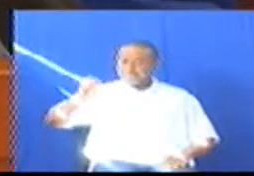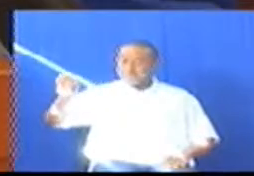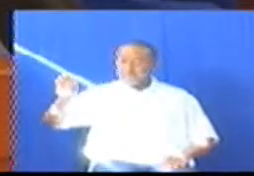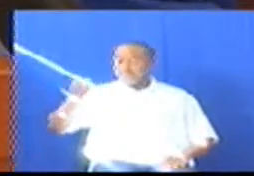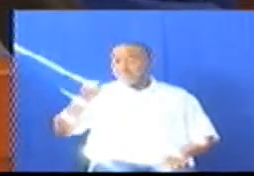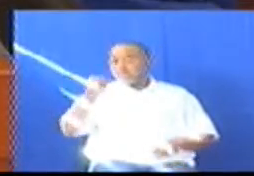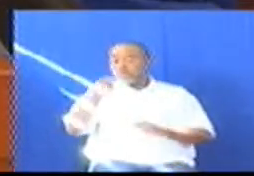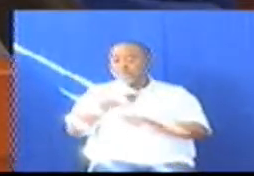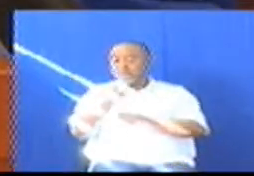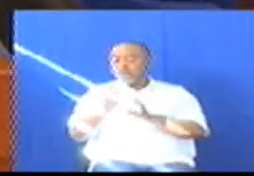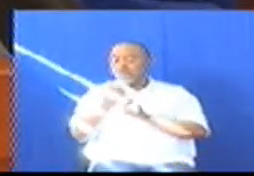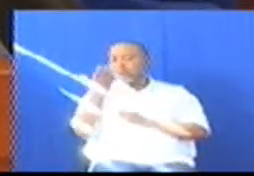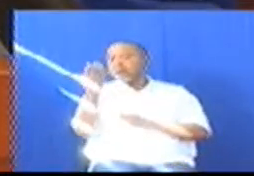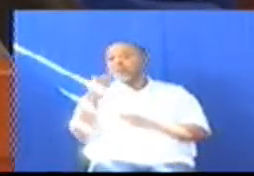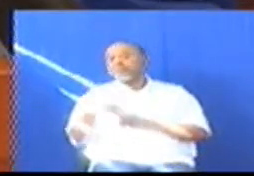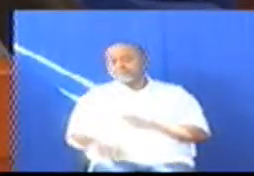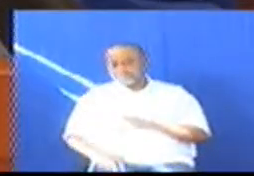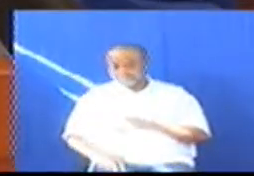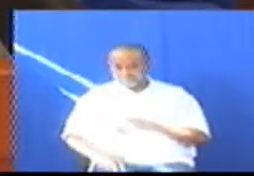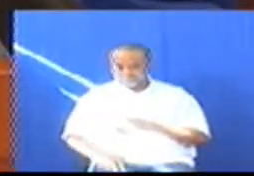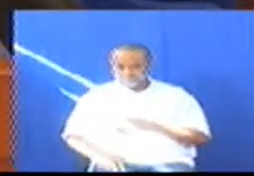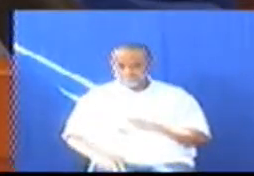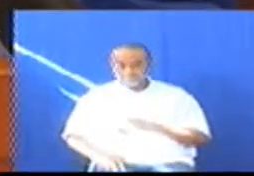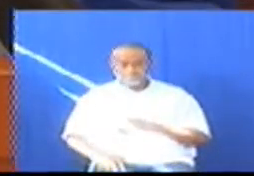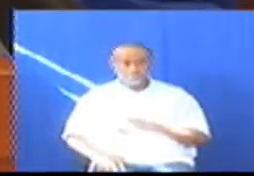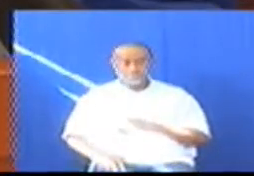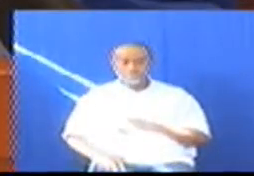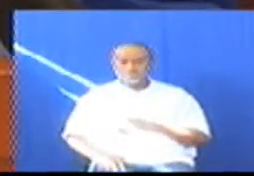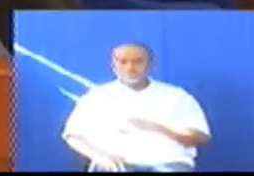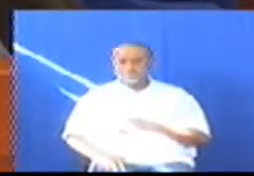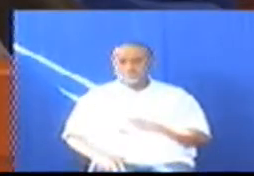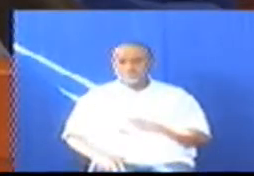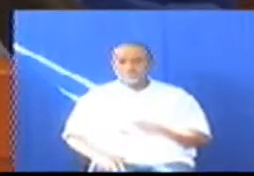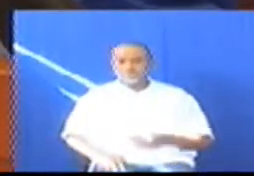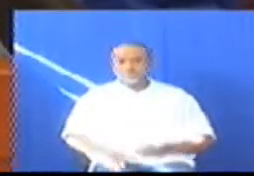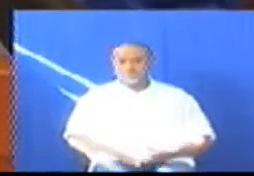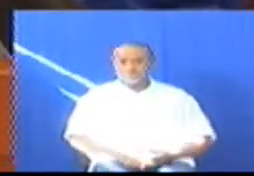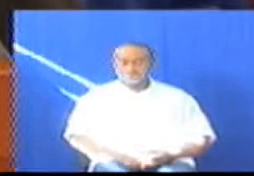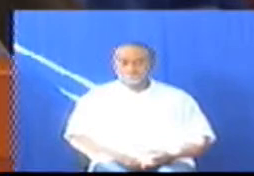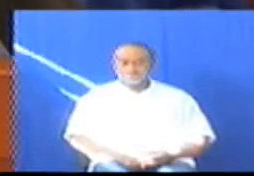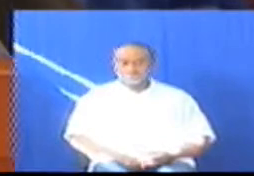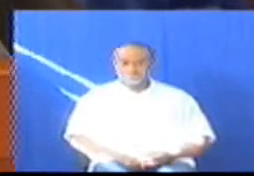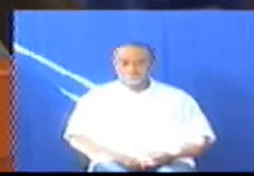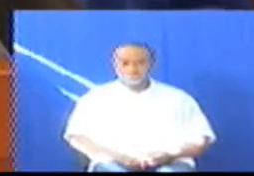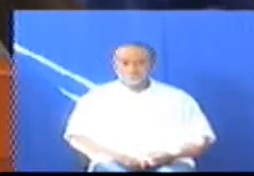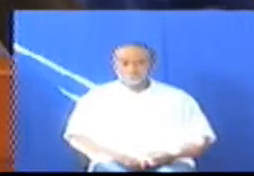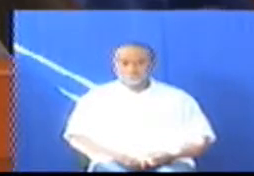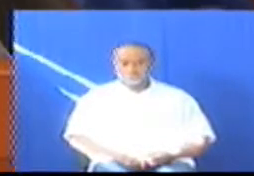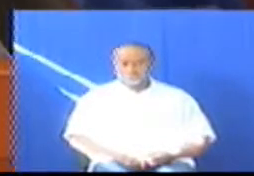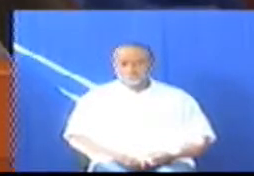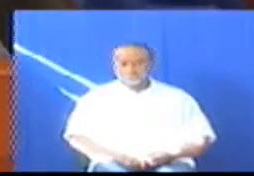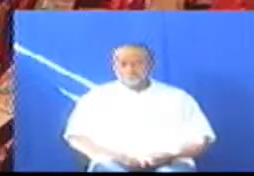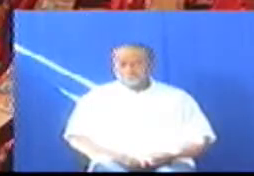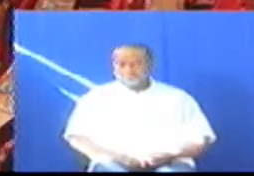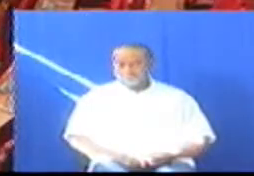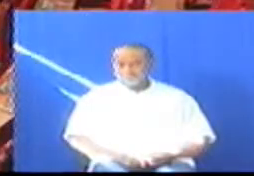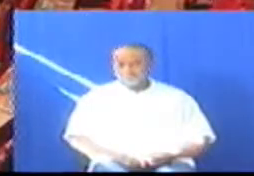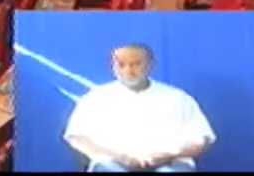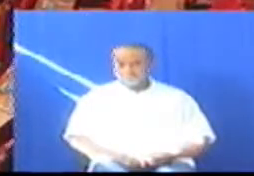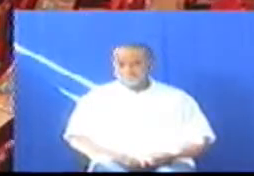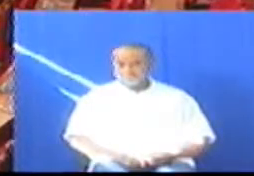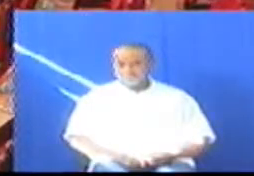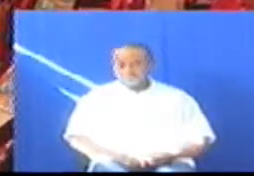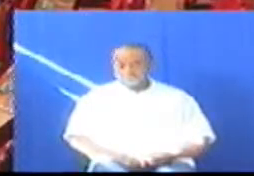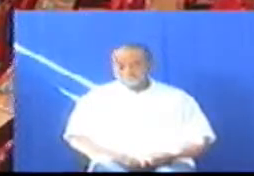15. Tafuta Mheshimiwa Alan Kiula na dakika 15. Mheshimiwa